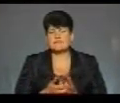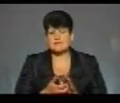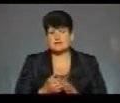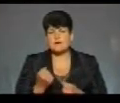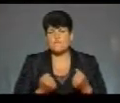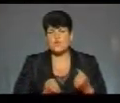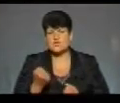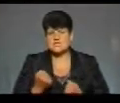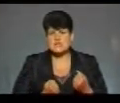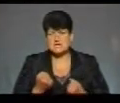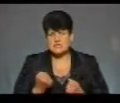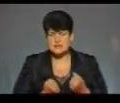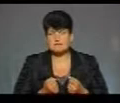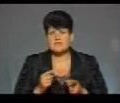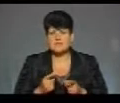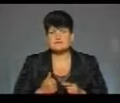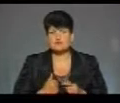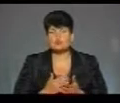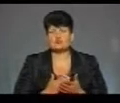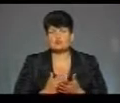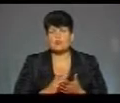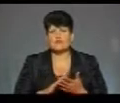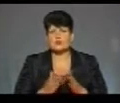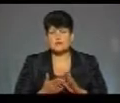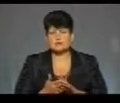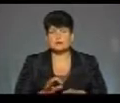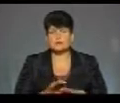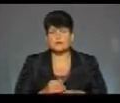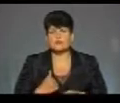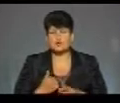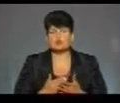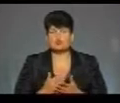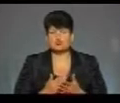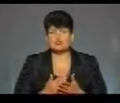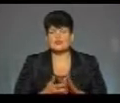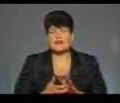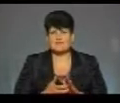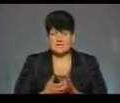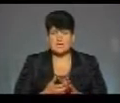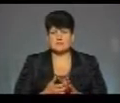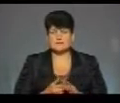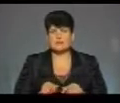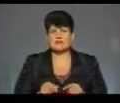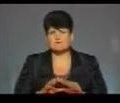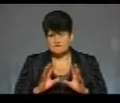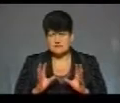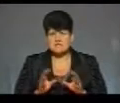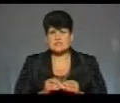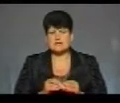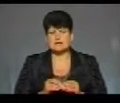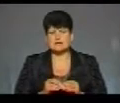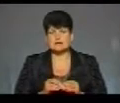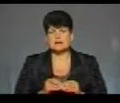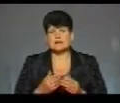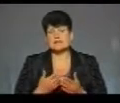тому як і дійсні військовослужбовці, контрактники, які проходять військову службу, не вистачає, так і взагалі, ніби